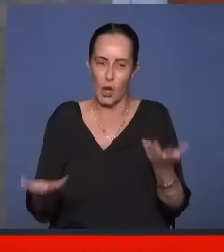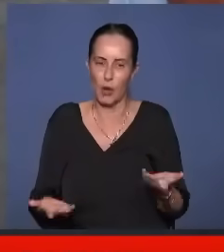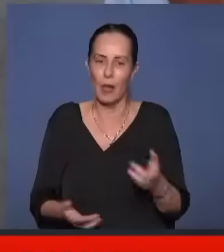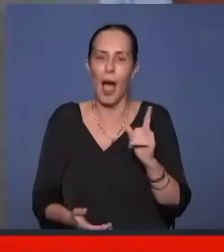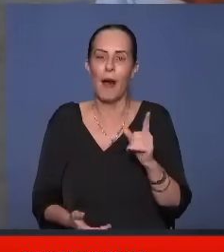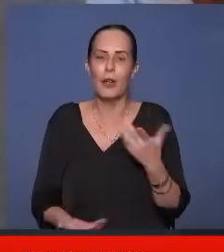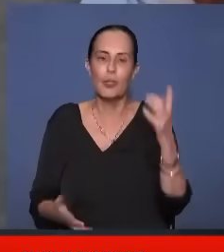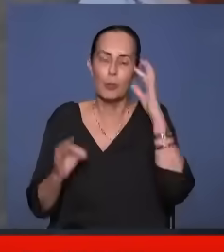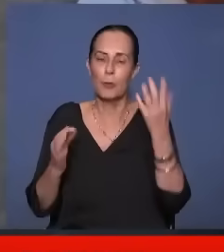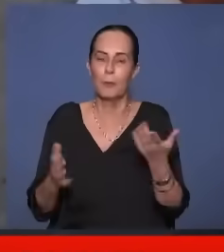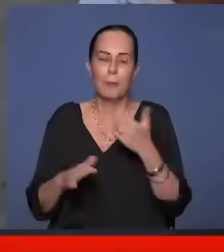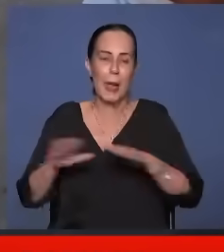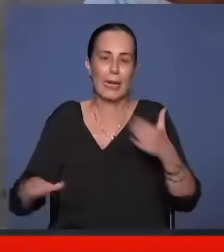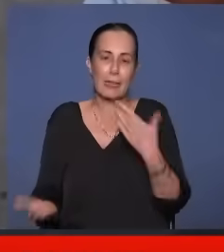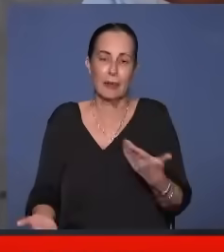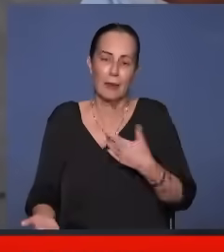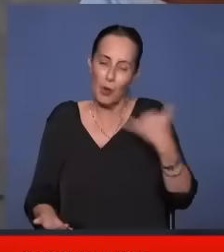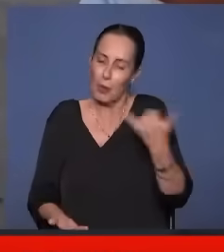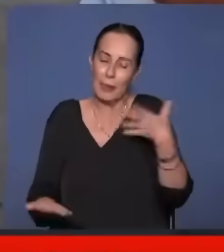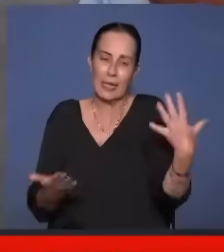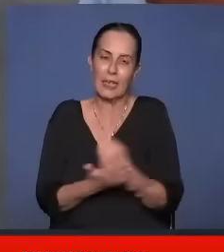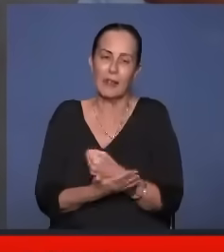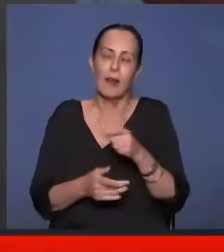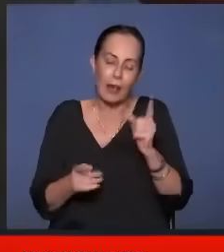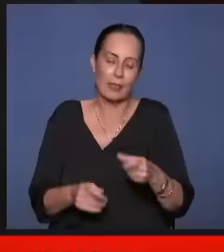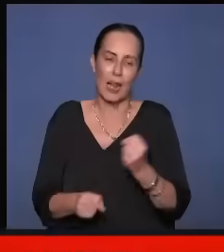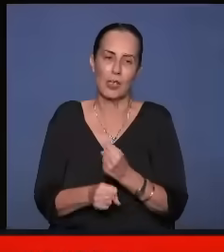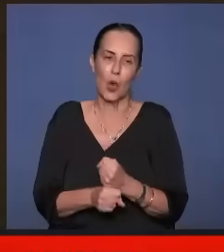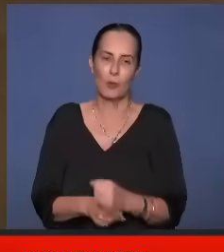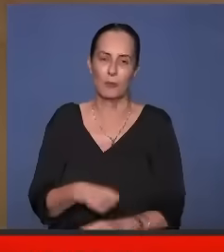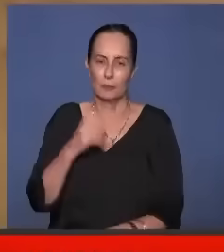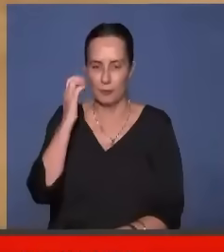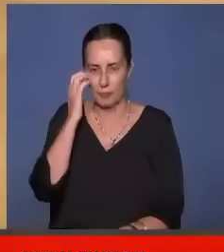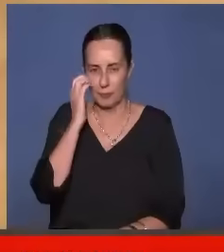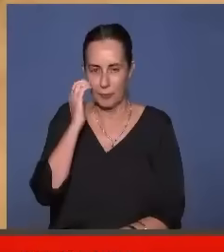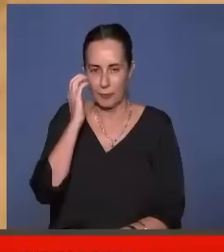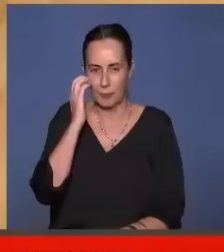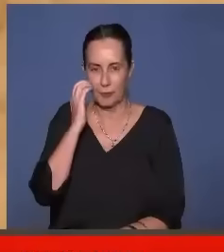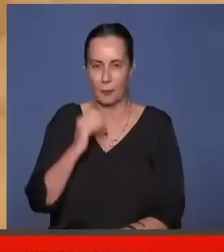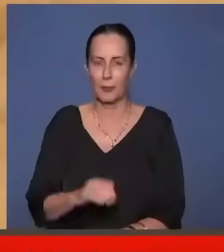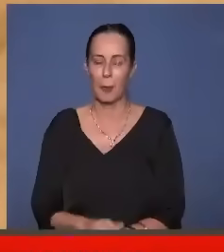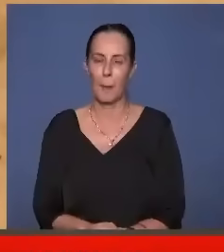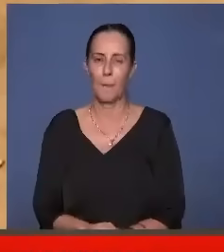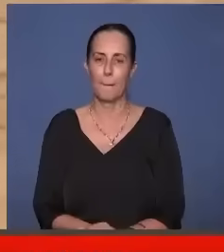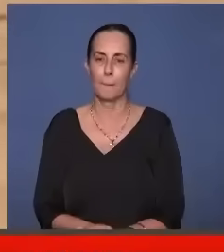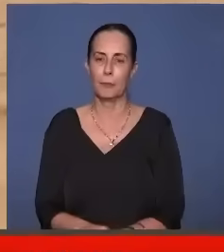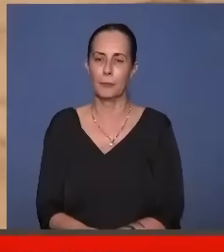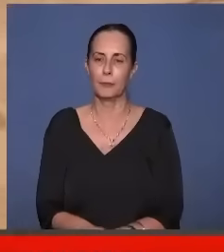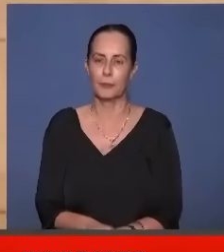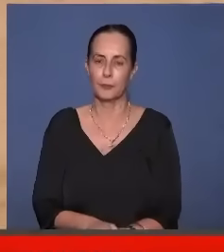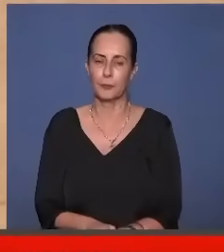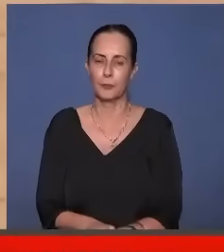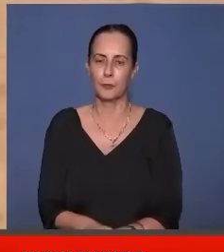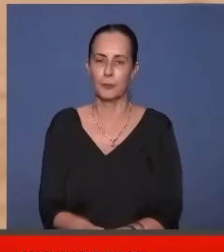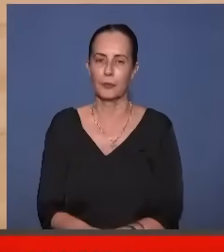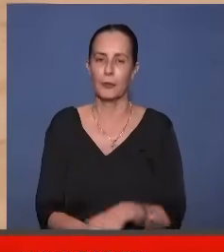שום היגיון בארץ ישראל, ואנחנו תמיד ננצח, ככה זה צריך להיות. תחנות פיקוד הדרום כאן קודקוד.